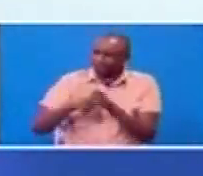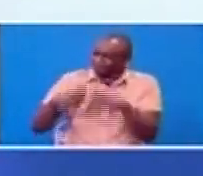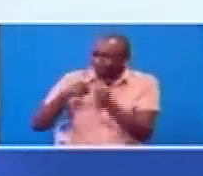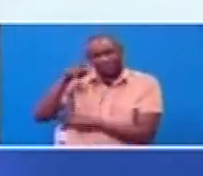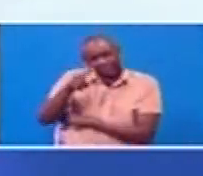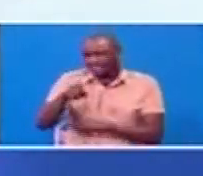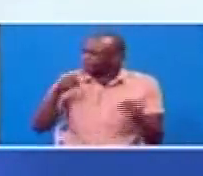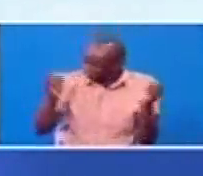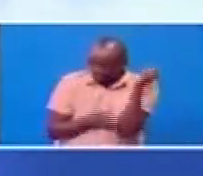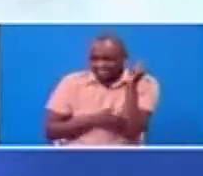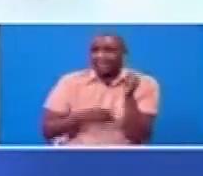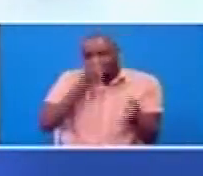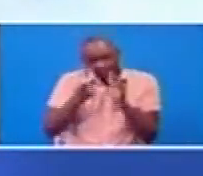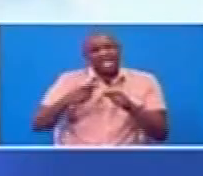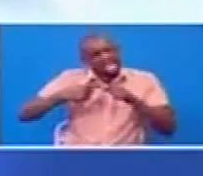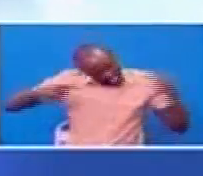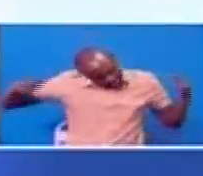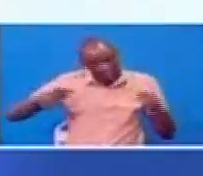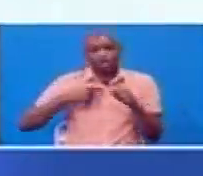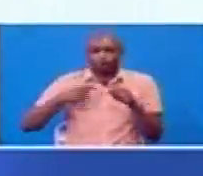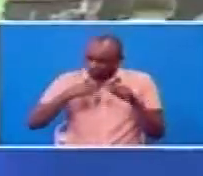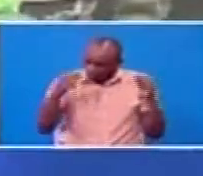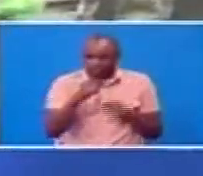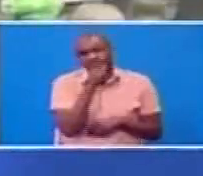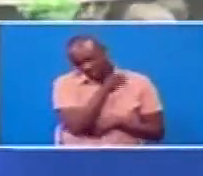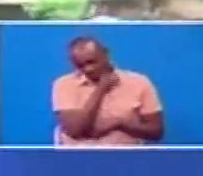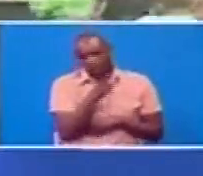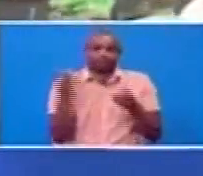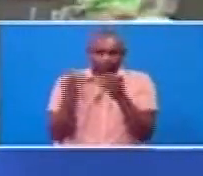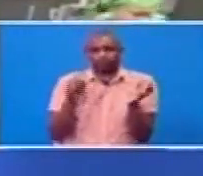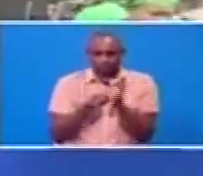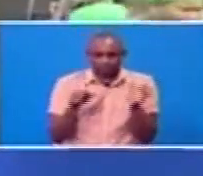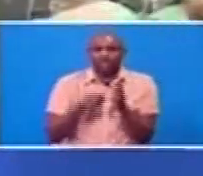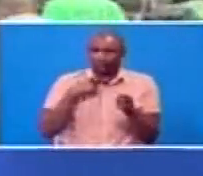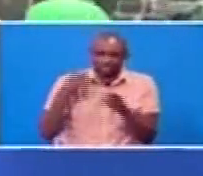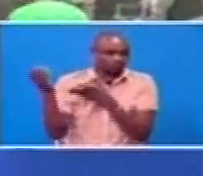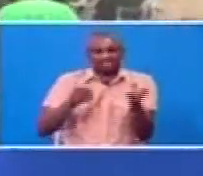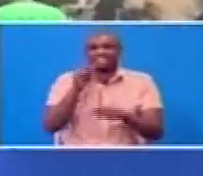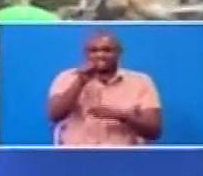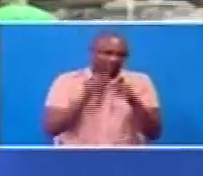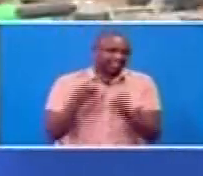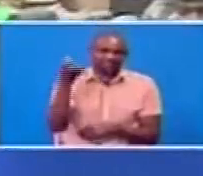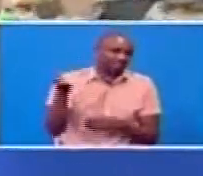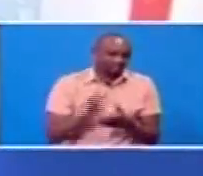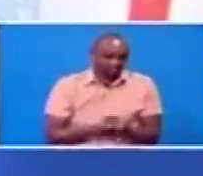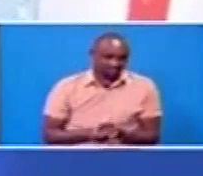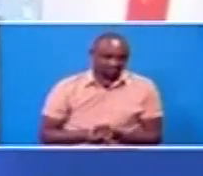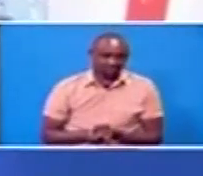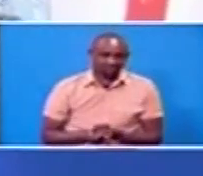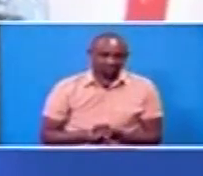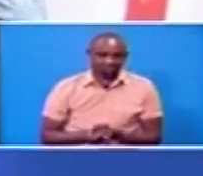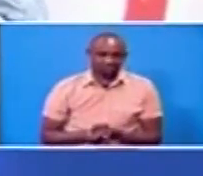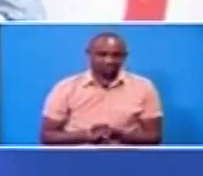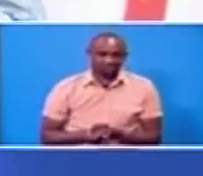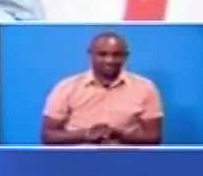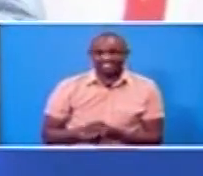kwamba zilipangwa na maadui wa muungano wa CORD kwa minajili ya kuzua mgawanyiko katika muungano huo wa upinzani.